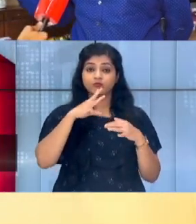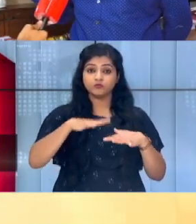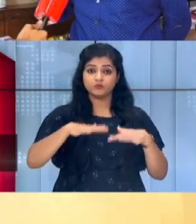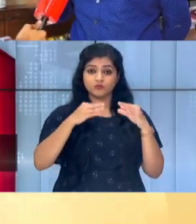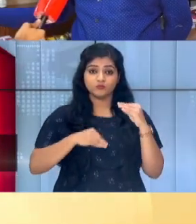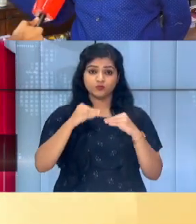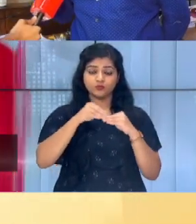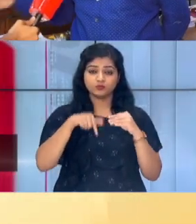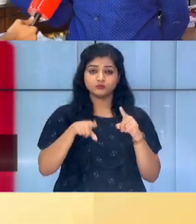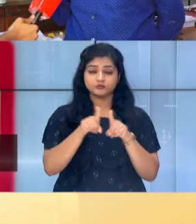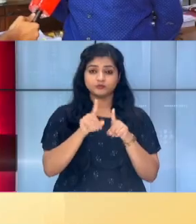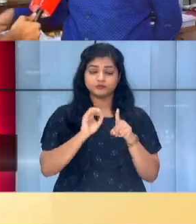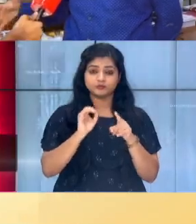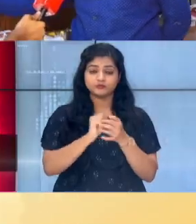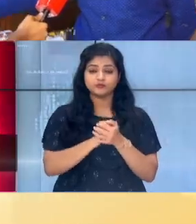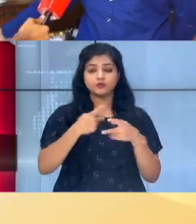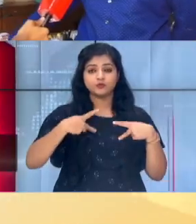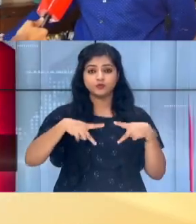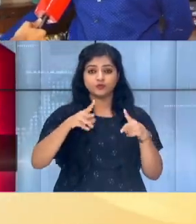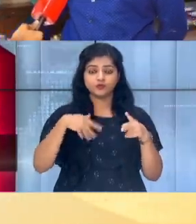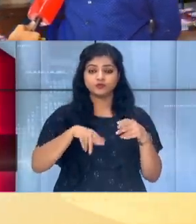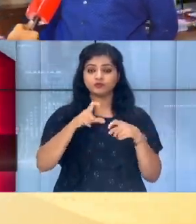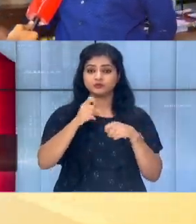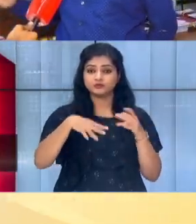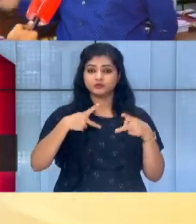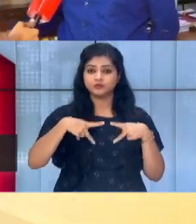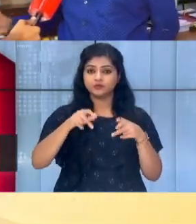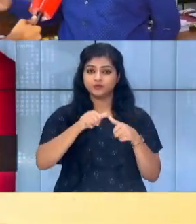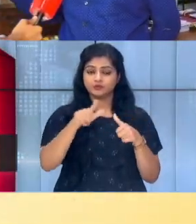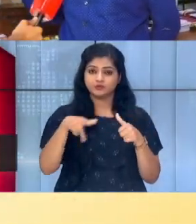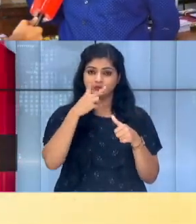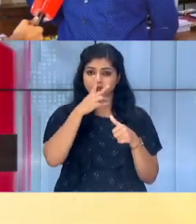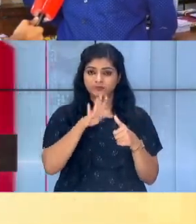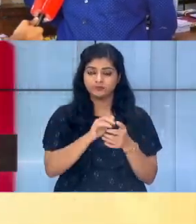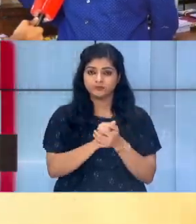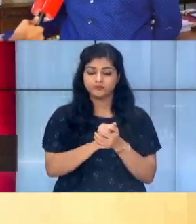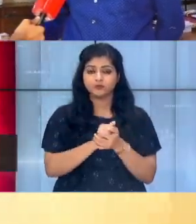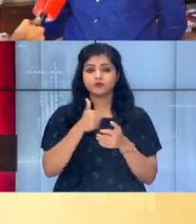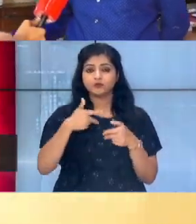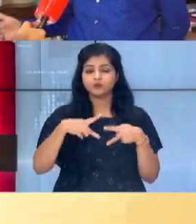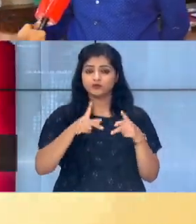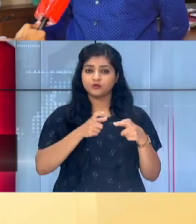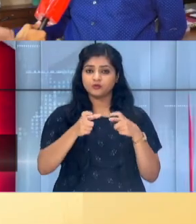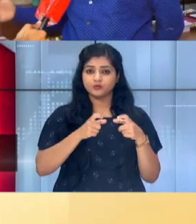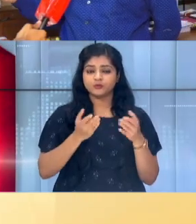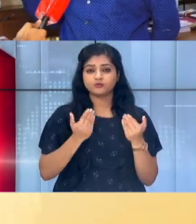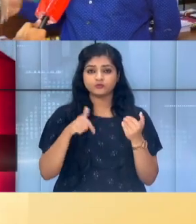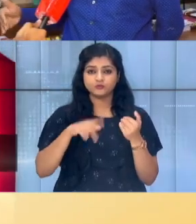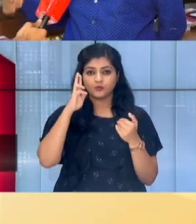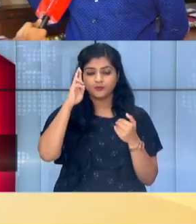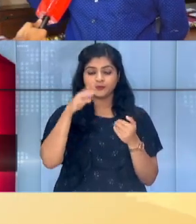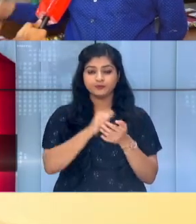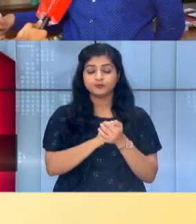ഞാൻ സഞ്ചരിക്കുന്ന ഫുൾ ടൈം സഞ്ചരിക്കുന്ന റോഡാണ് ഈ സിറ്റിയിലുള്ള റോഡ്സ്. സോ തീർച്ചയായിട്ടും നമുക്ക് നല്ല രീതിയിൽ കൺട്രോൾ ചെയ്യാൻ പറ്റിയിട്ടുണ്ട്.